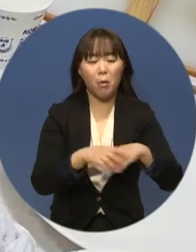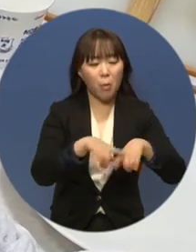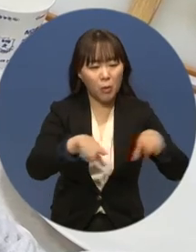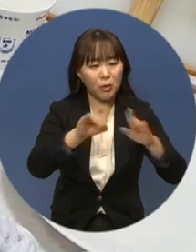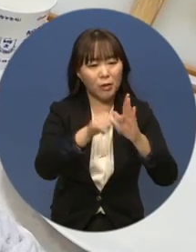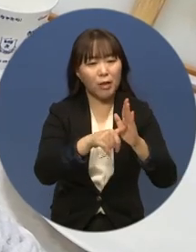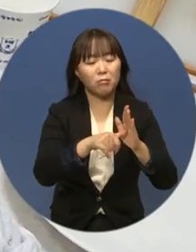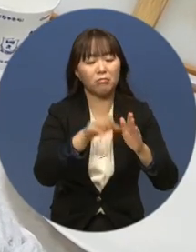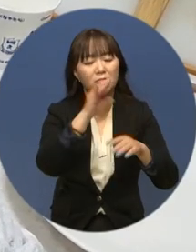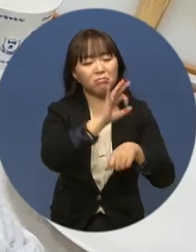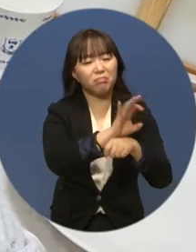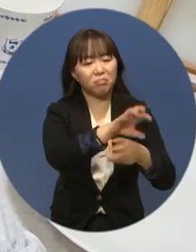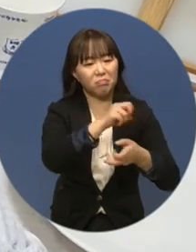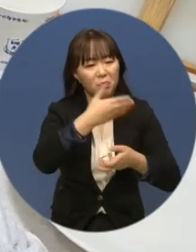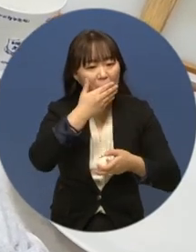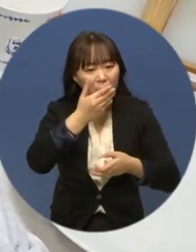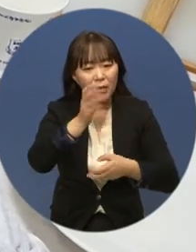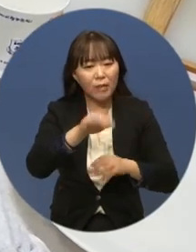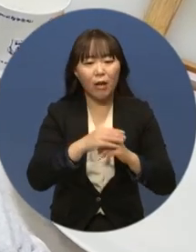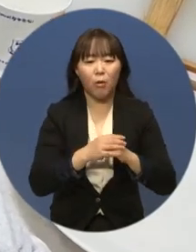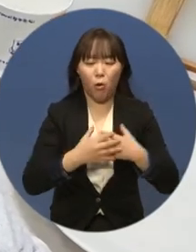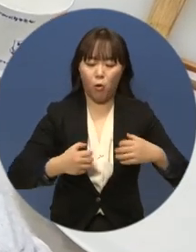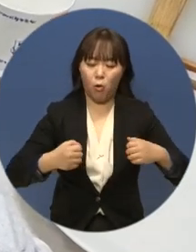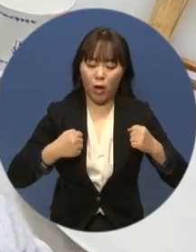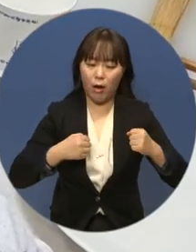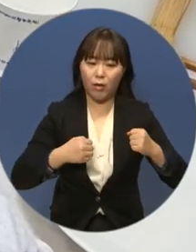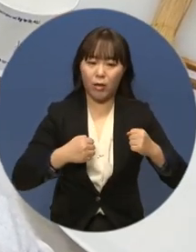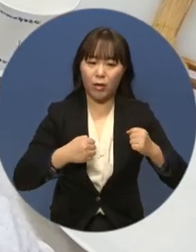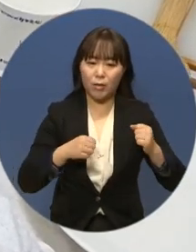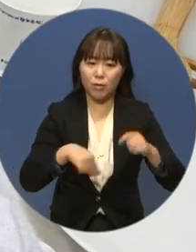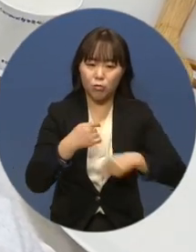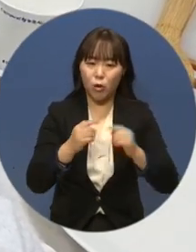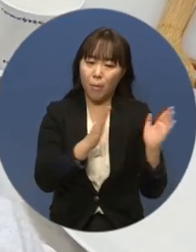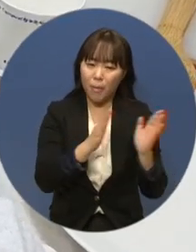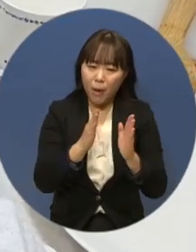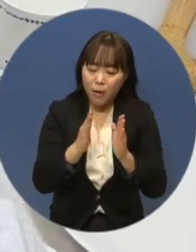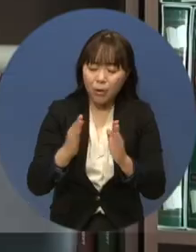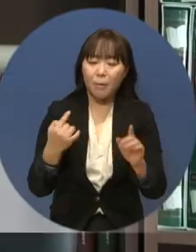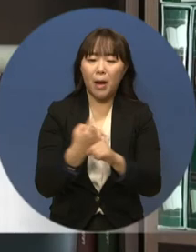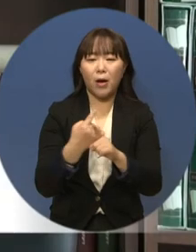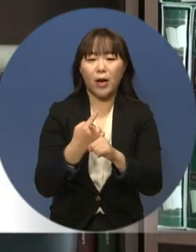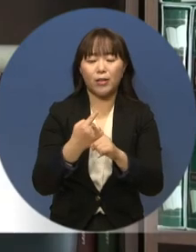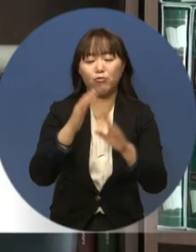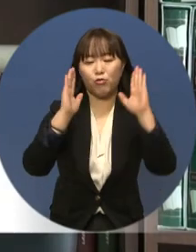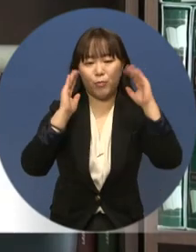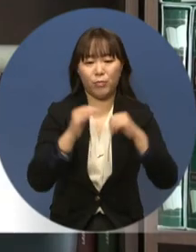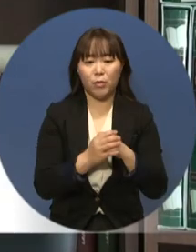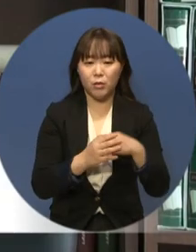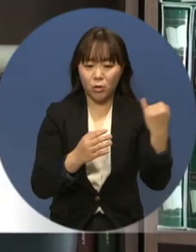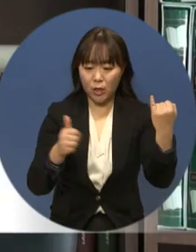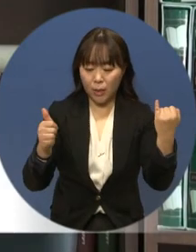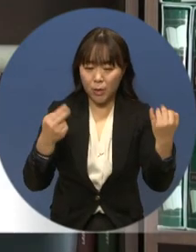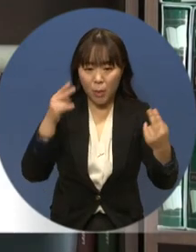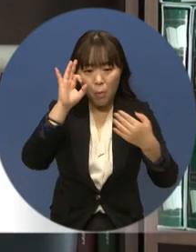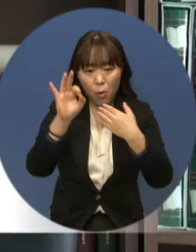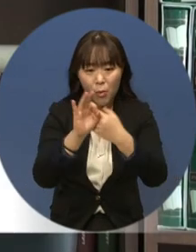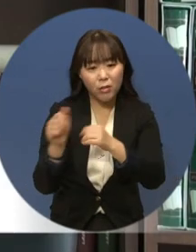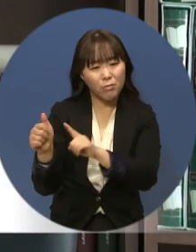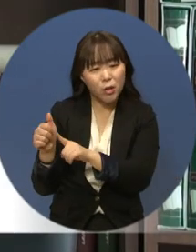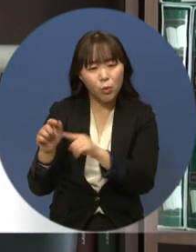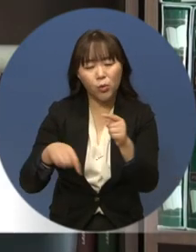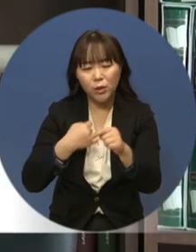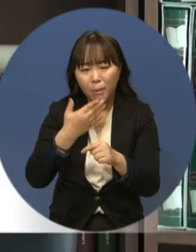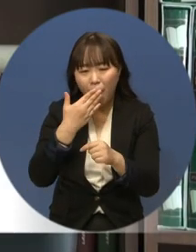의존했던 식단을 건강하게 스스로 바꿔갈 수 있도록 지원하는 수업입니다. 여성에 비해 남성들은